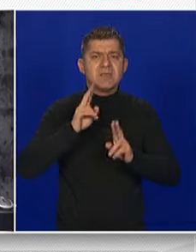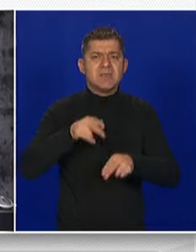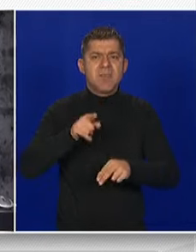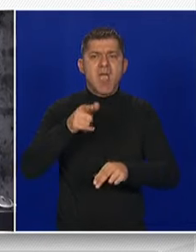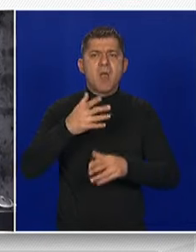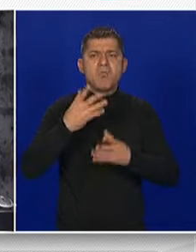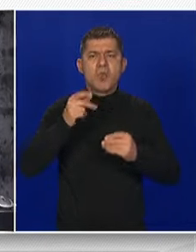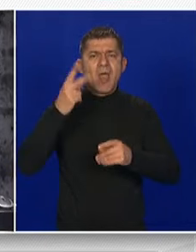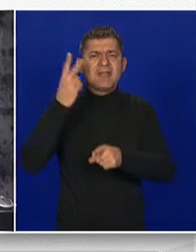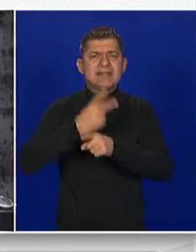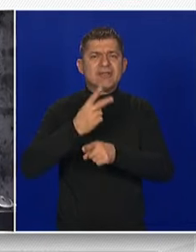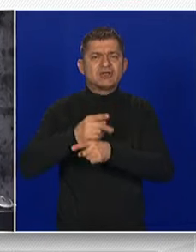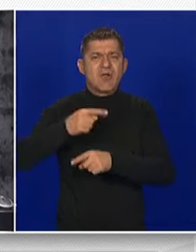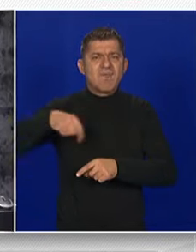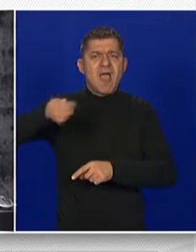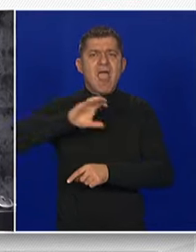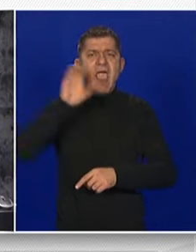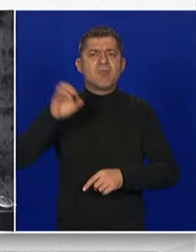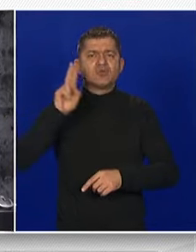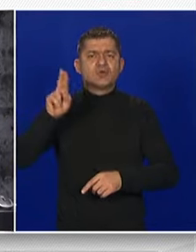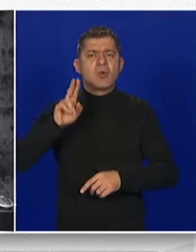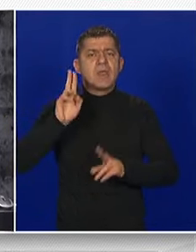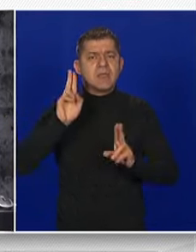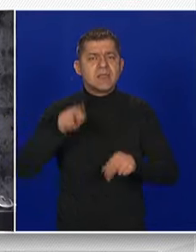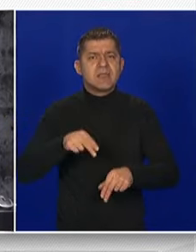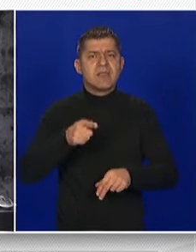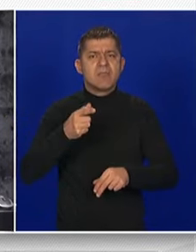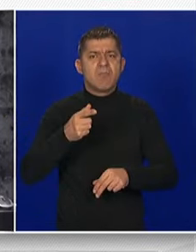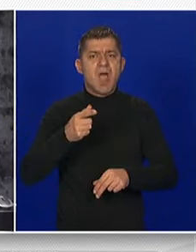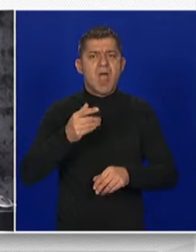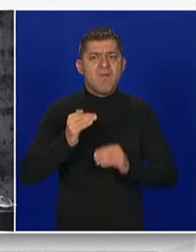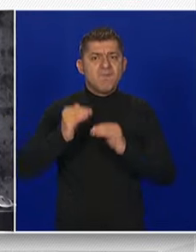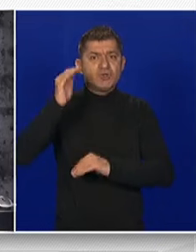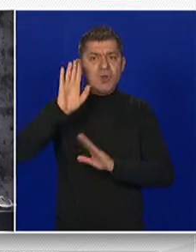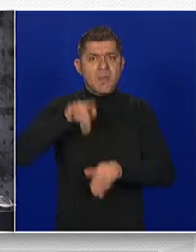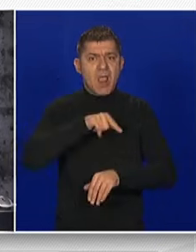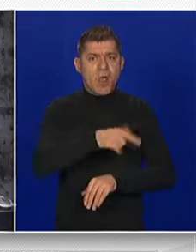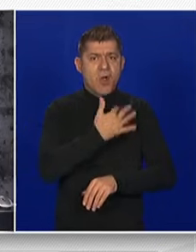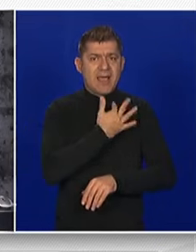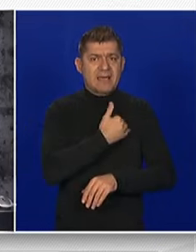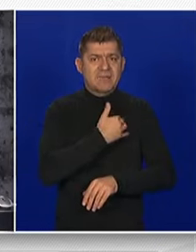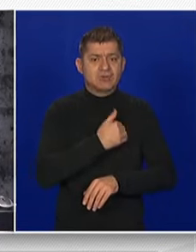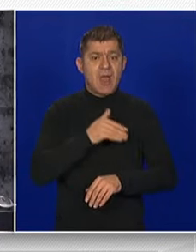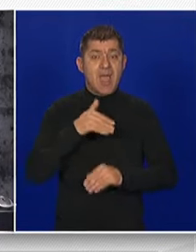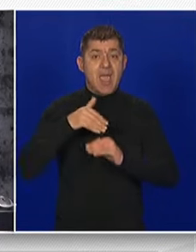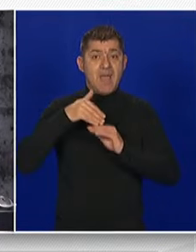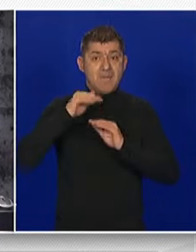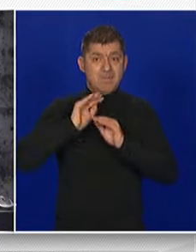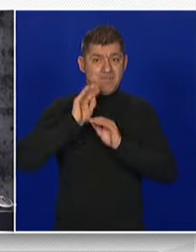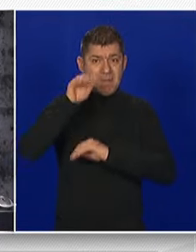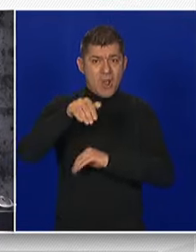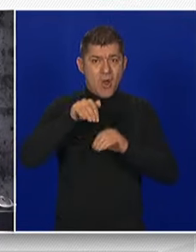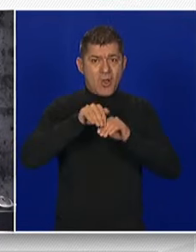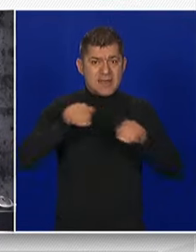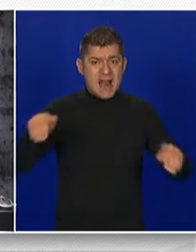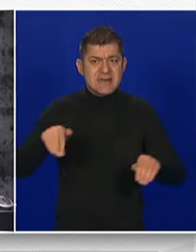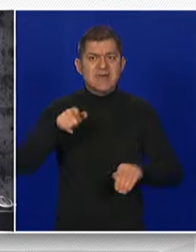zemalja Europske unije imala ogromnu incidenciju za razliku od Hrvatske i svi oni su kod prelazaka granice išli u samoizolaciju, odnosno